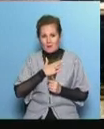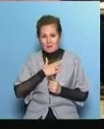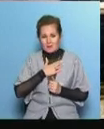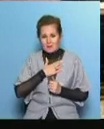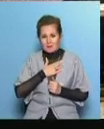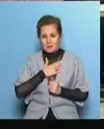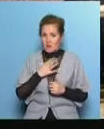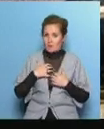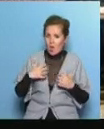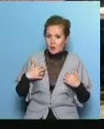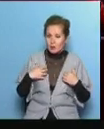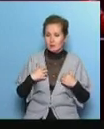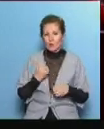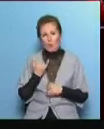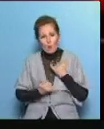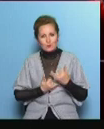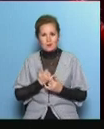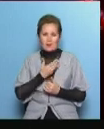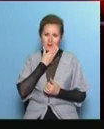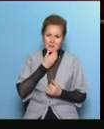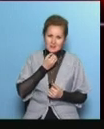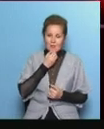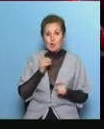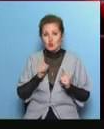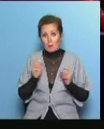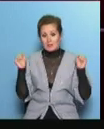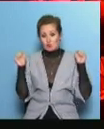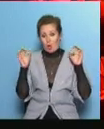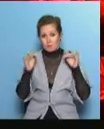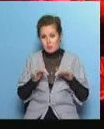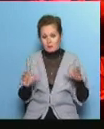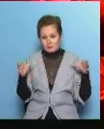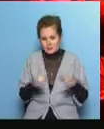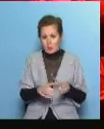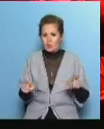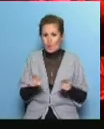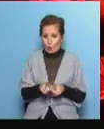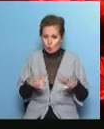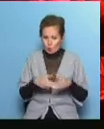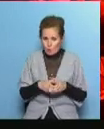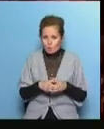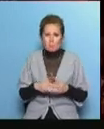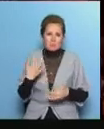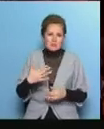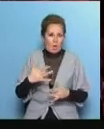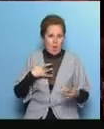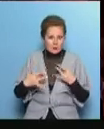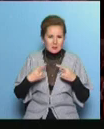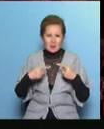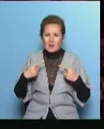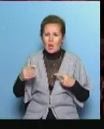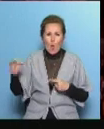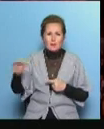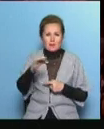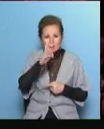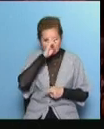Звери ухоженные, красивые. Чтобы собрать такую разноплановую международную труппу, а это полсотни артистов с разных континентов и